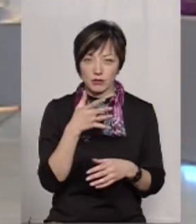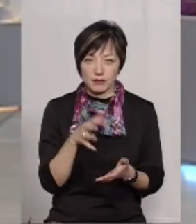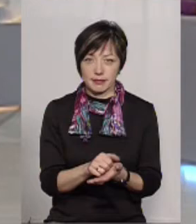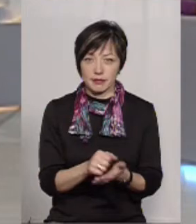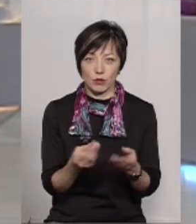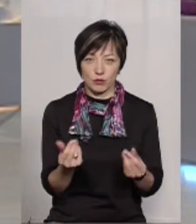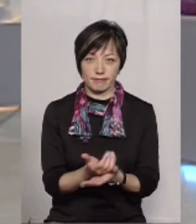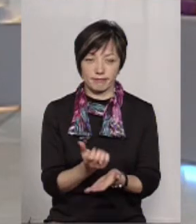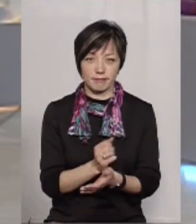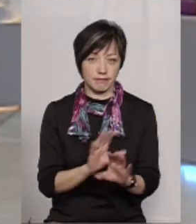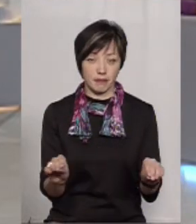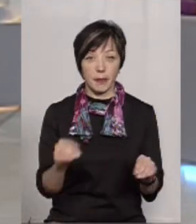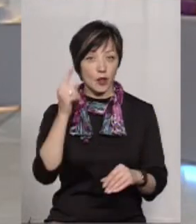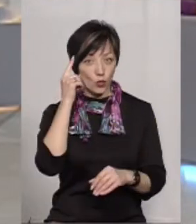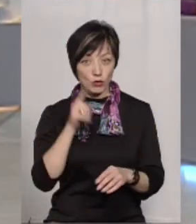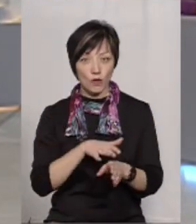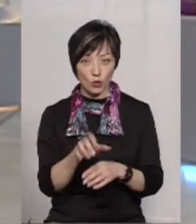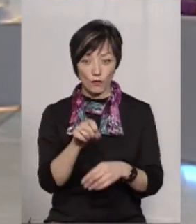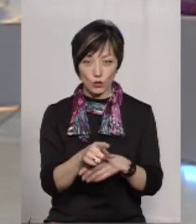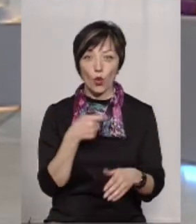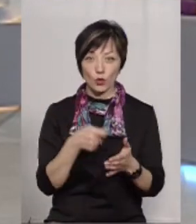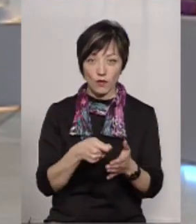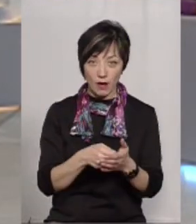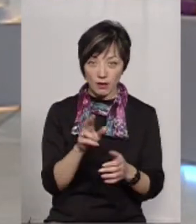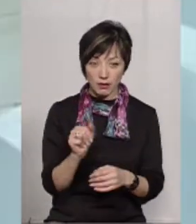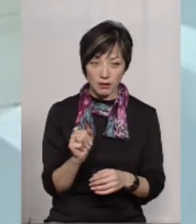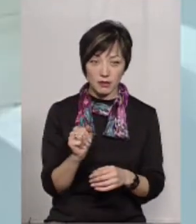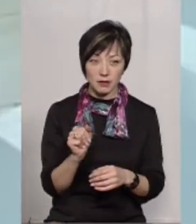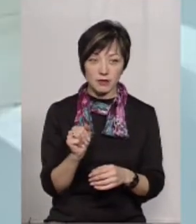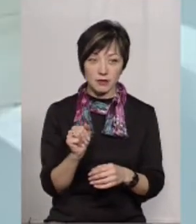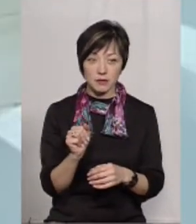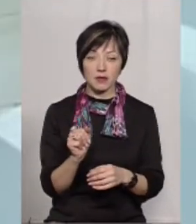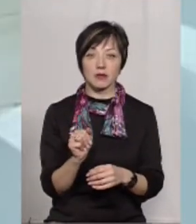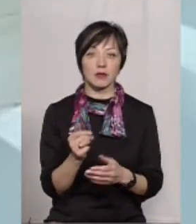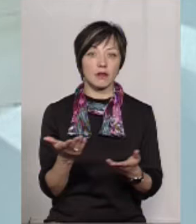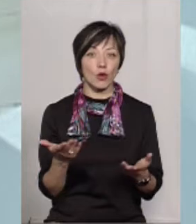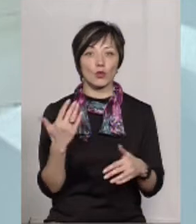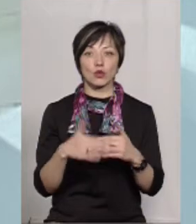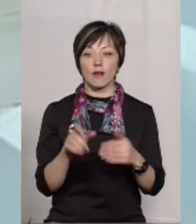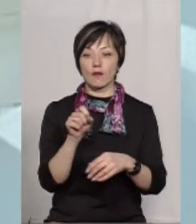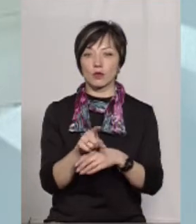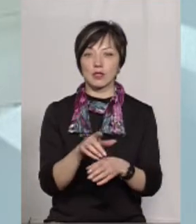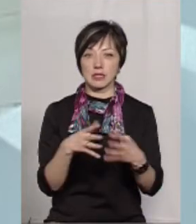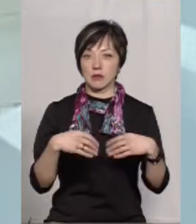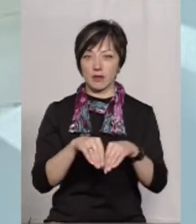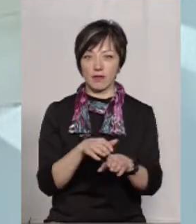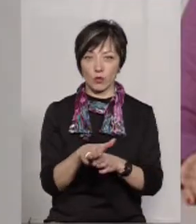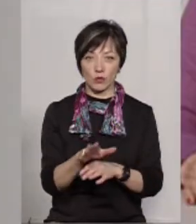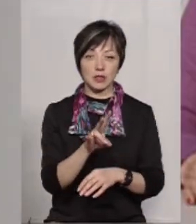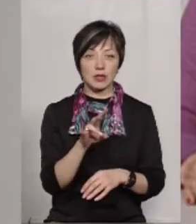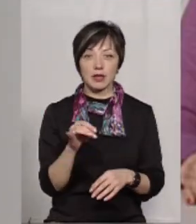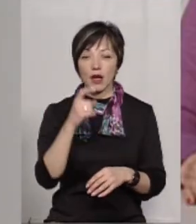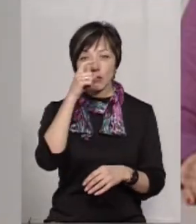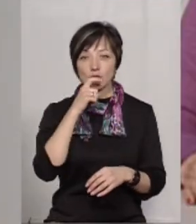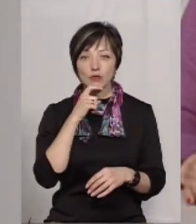я заробляю кошти. І він думає, що він виконуючи функцію годувальника, тим самим він вже свою функцію сім'янина виконує,